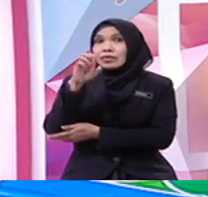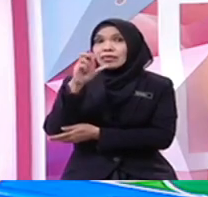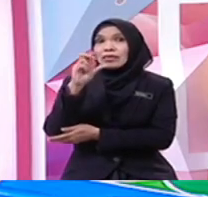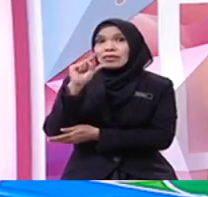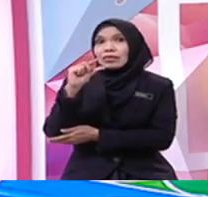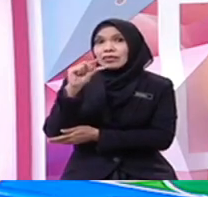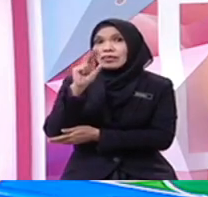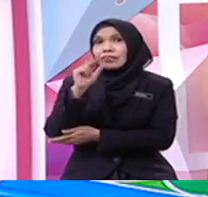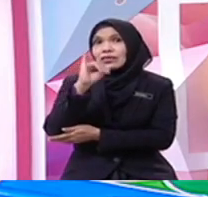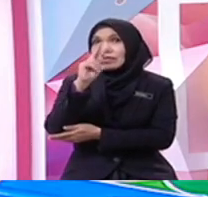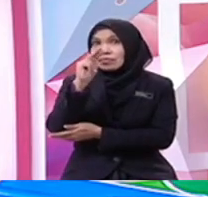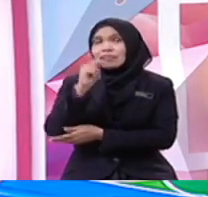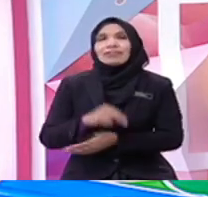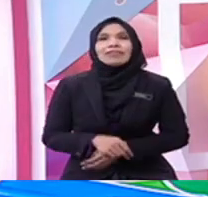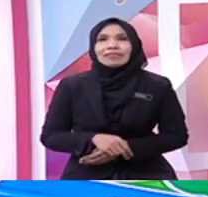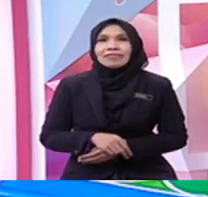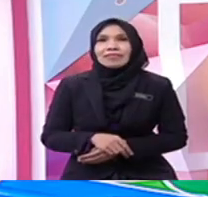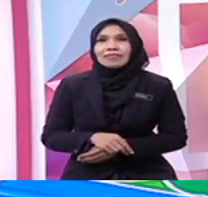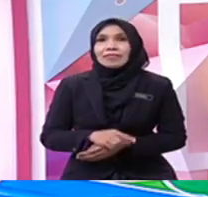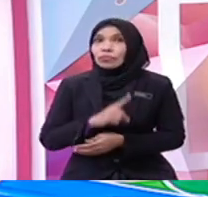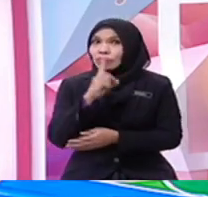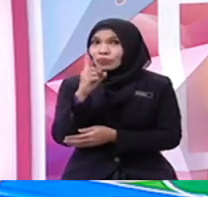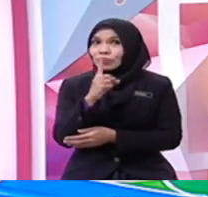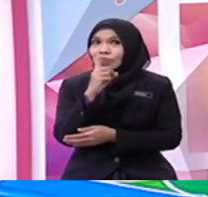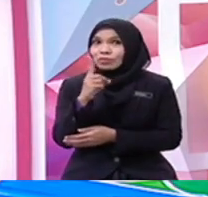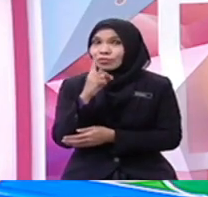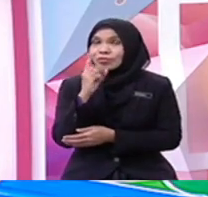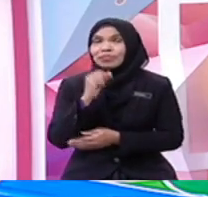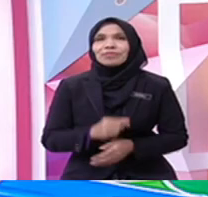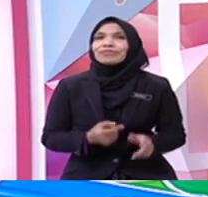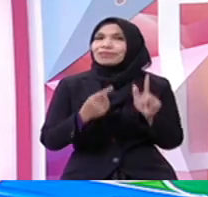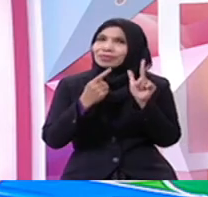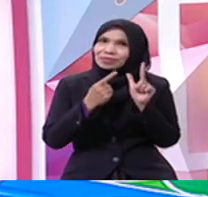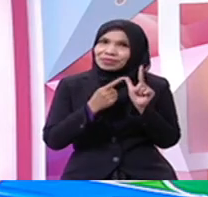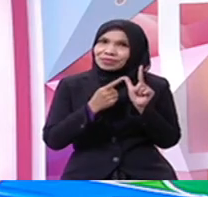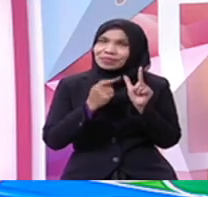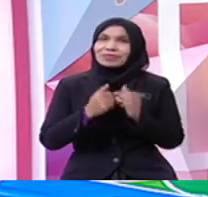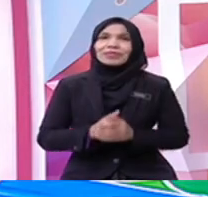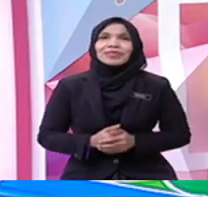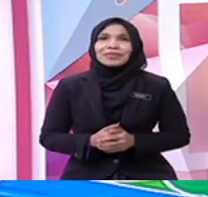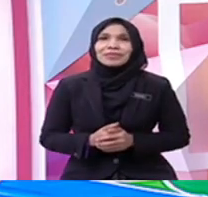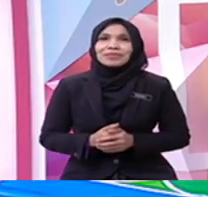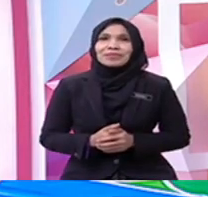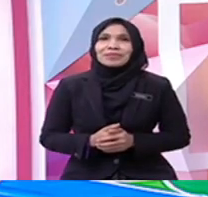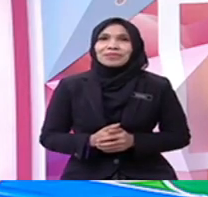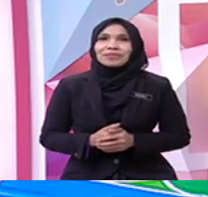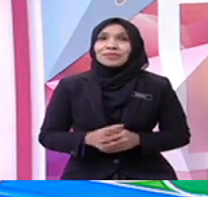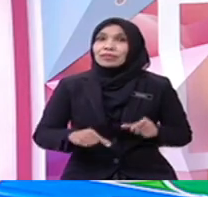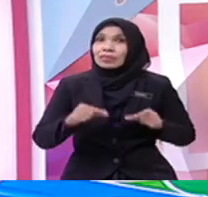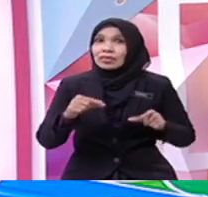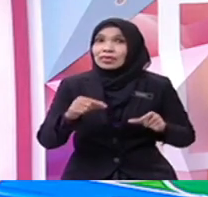Pusing Pusing Pusing Ochi itu yang pertama Oke yang kedua ke tidak akan gerakkan kaki gitu